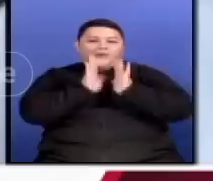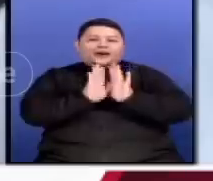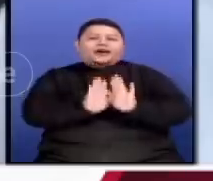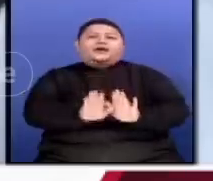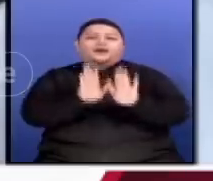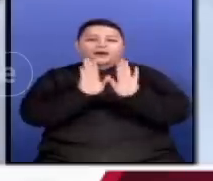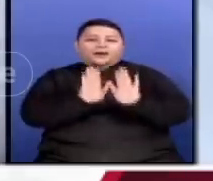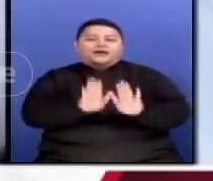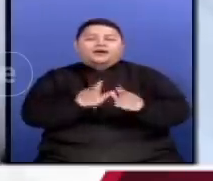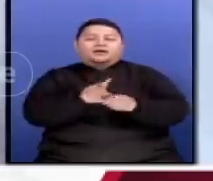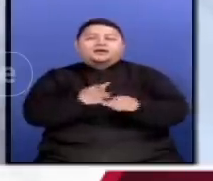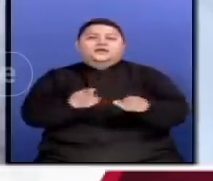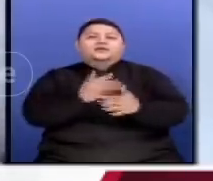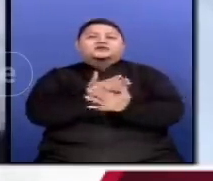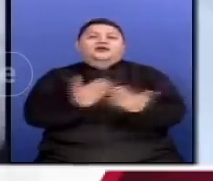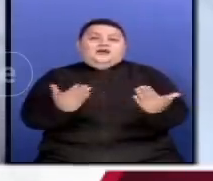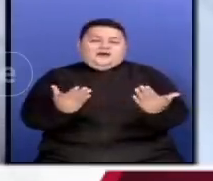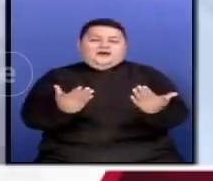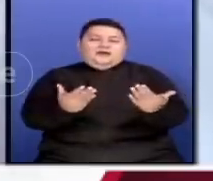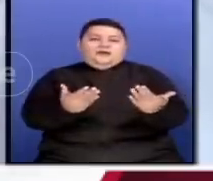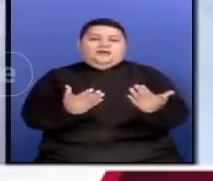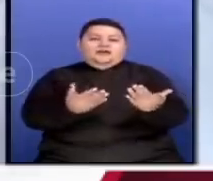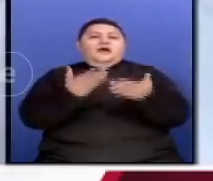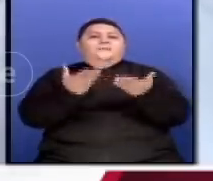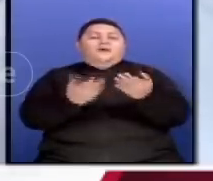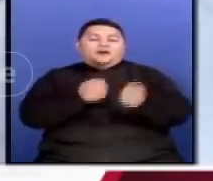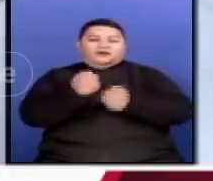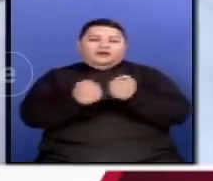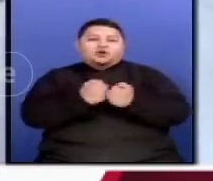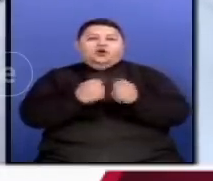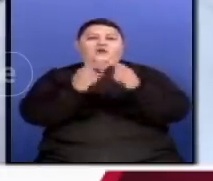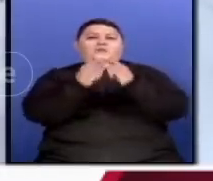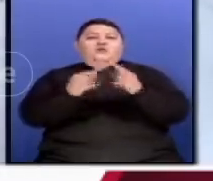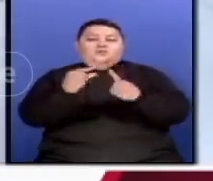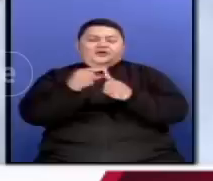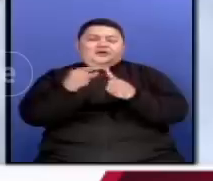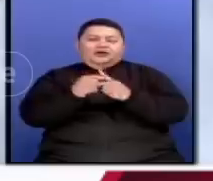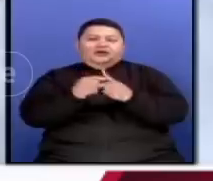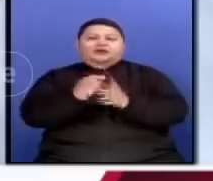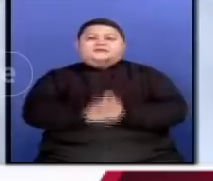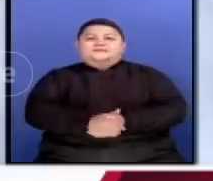masyarakat apa yang dilakukan oleh kita.